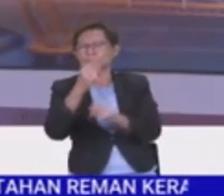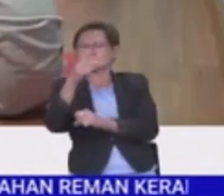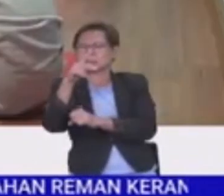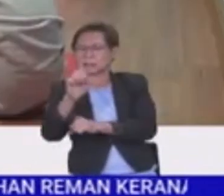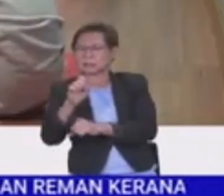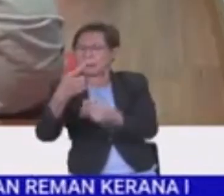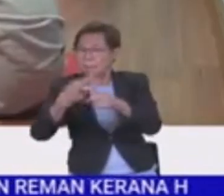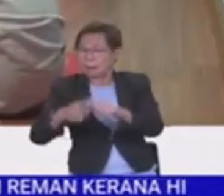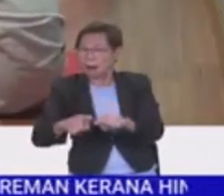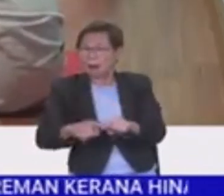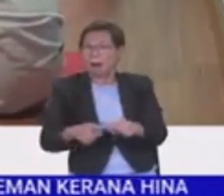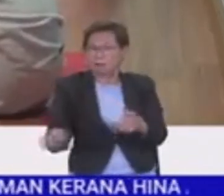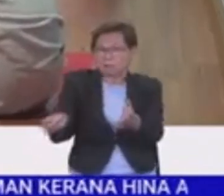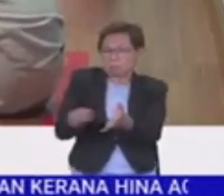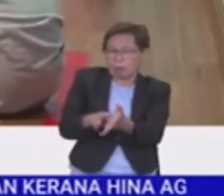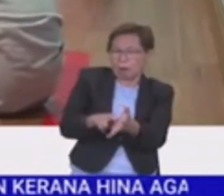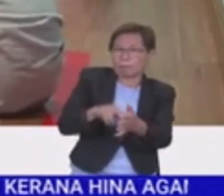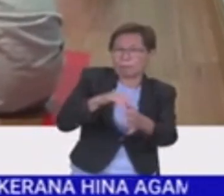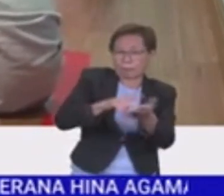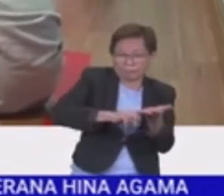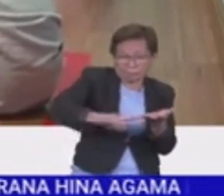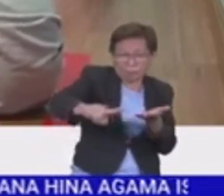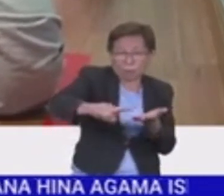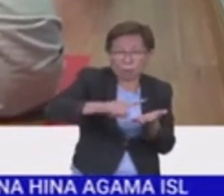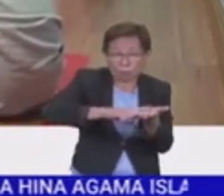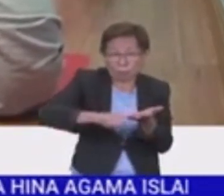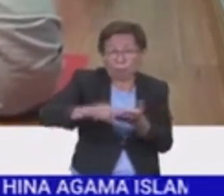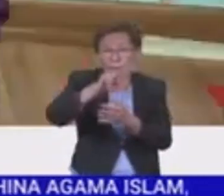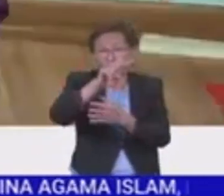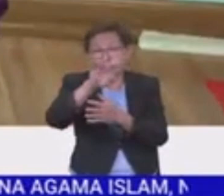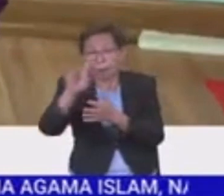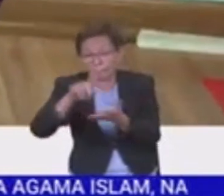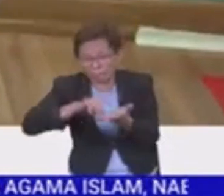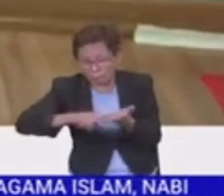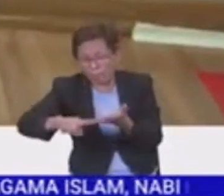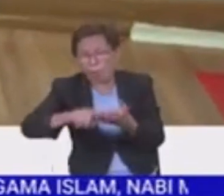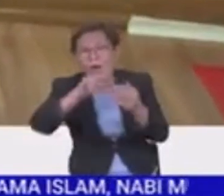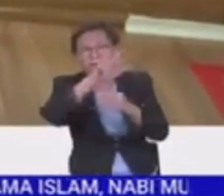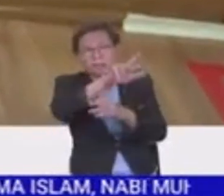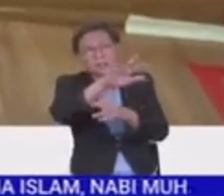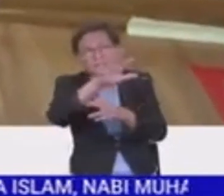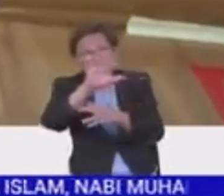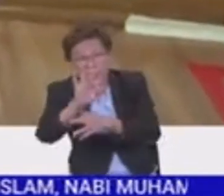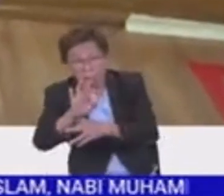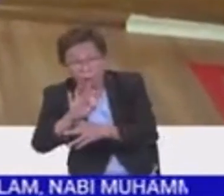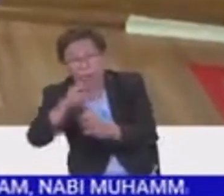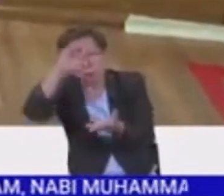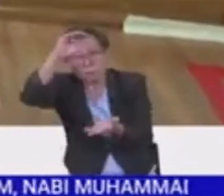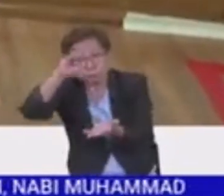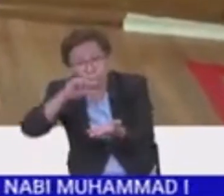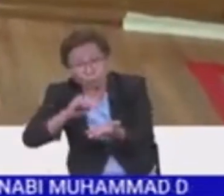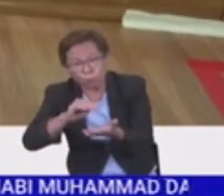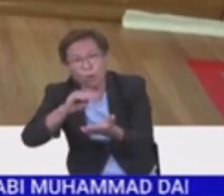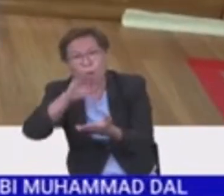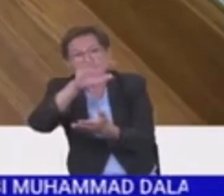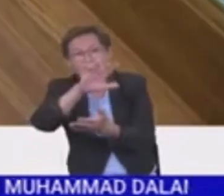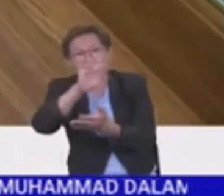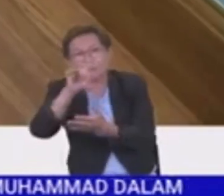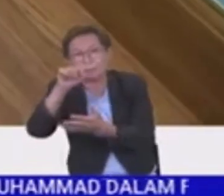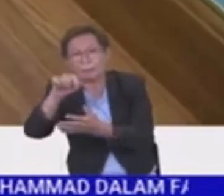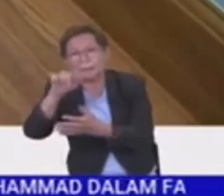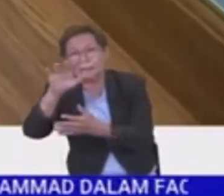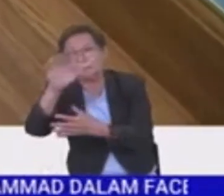bagaimanapun Kesya dilaporkan pada minggu FB 28 berjumlah 39 turun sebanyak 50